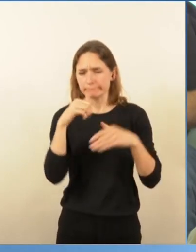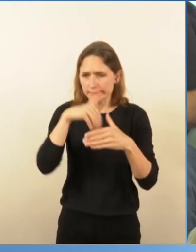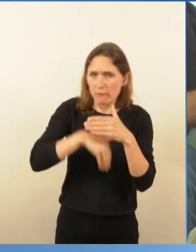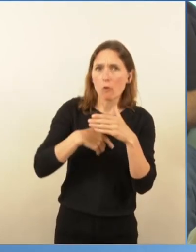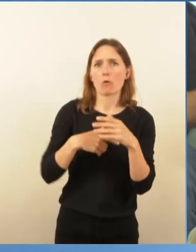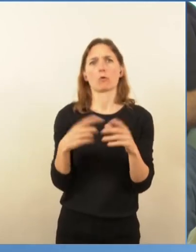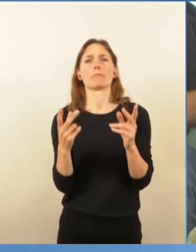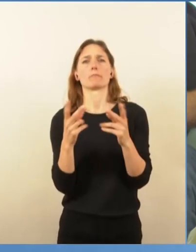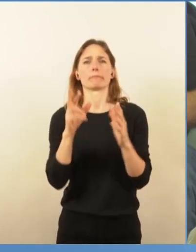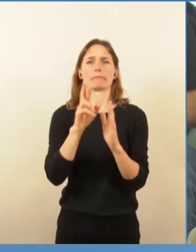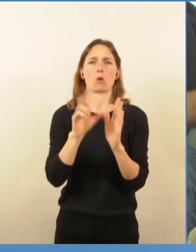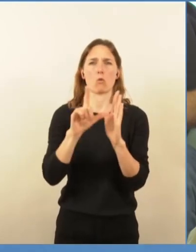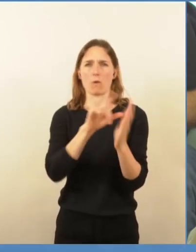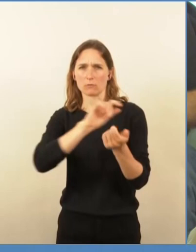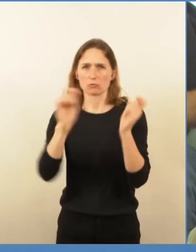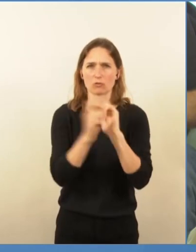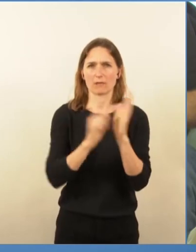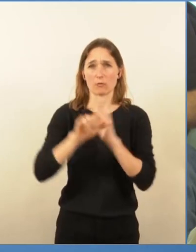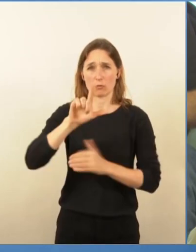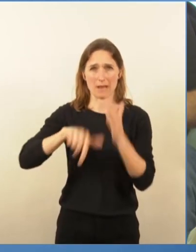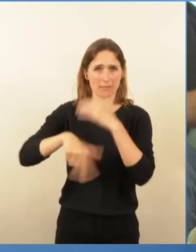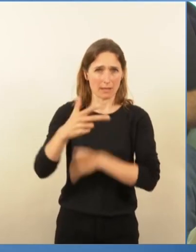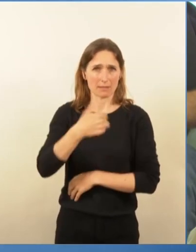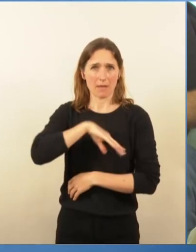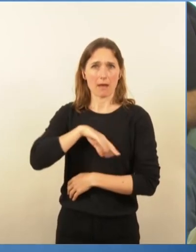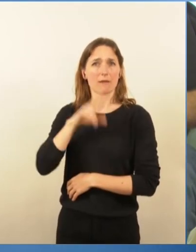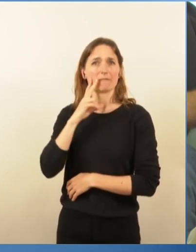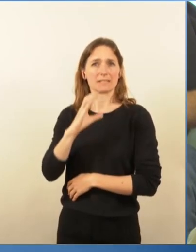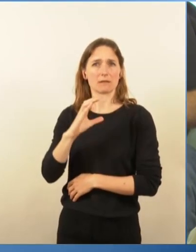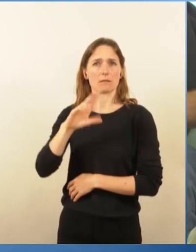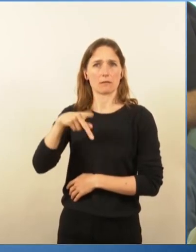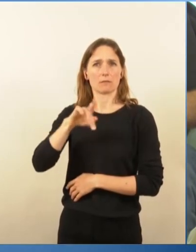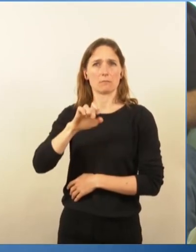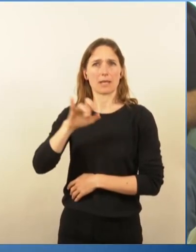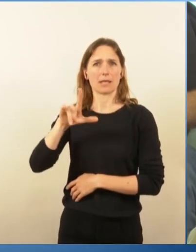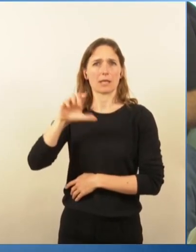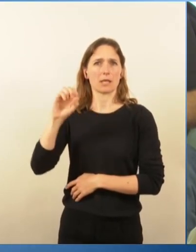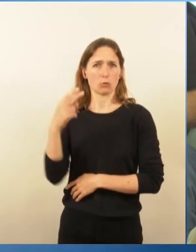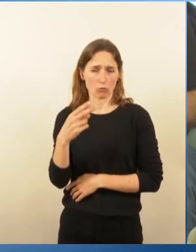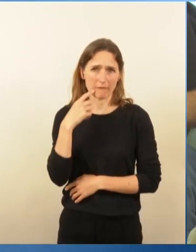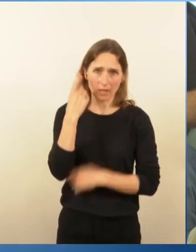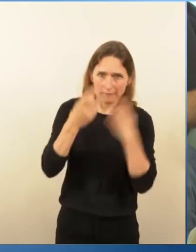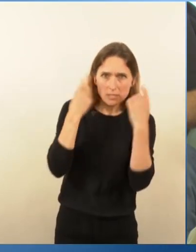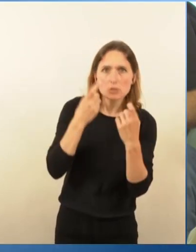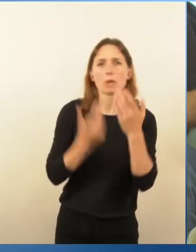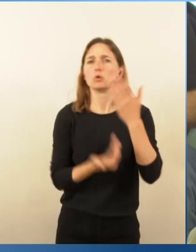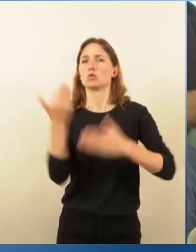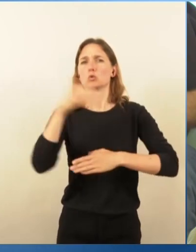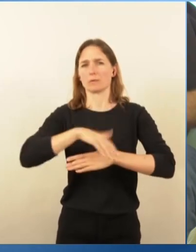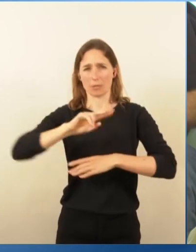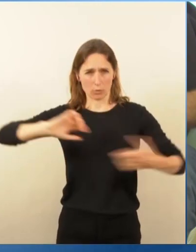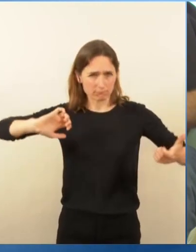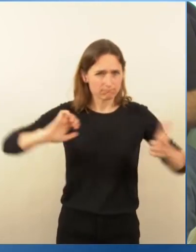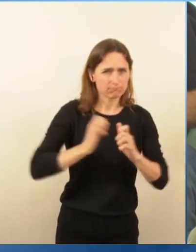Peillon en 2013 dans l'intérêt des enfants consistant à raccourcir les journées d'apprentissage en se basant notamment sur les résultats